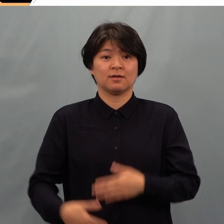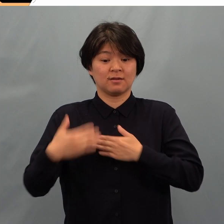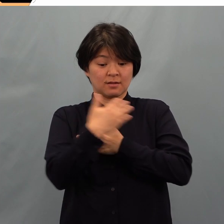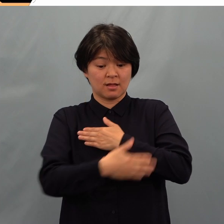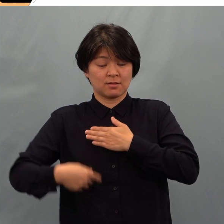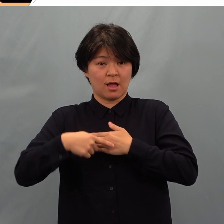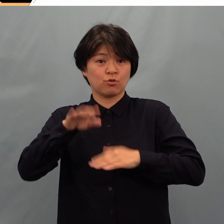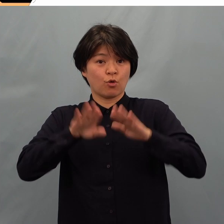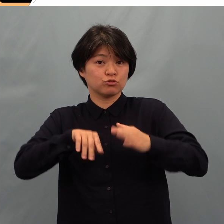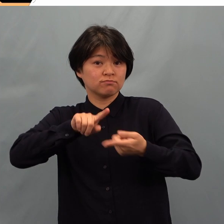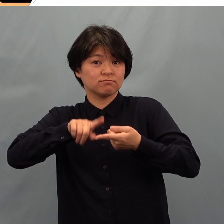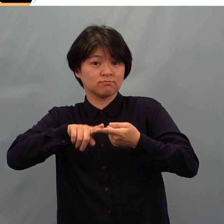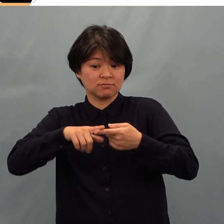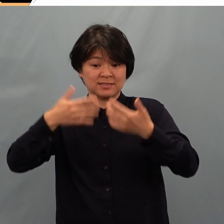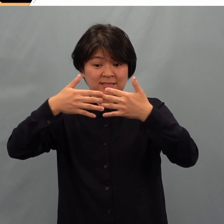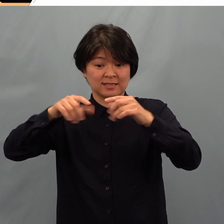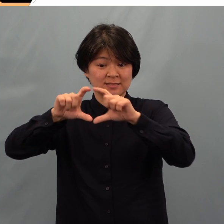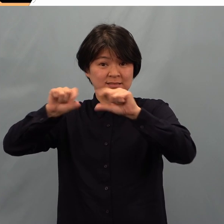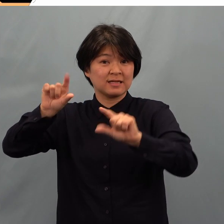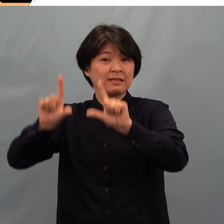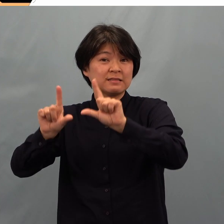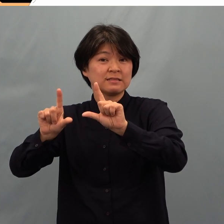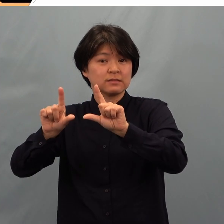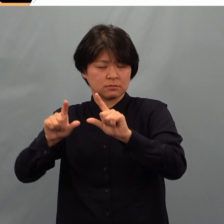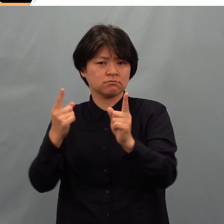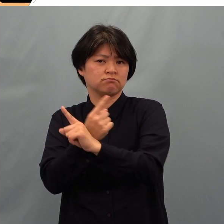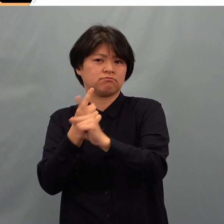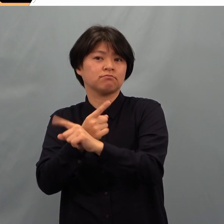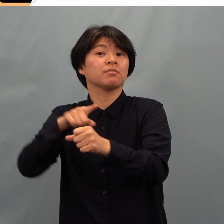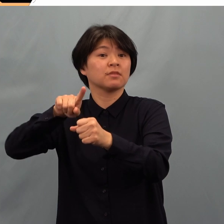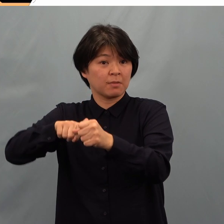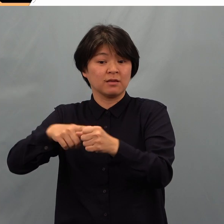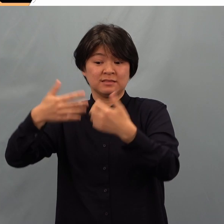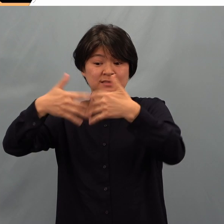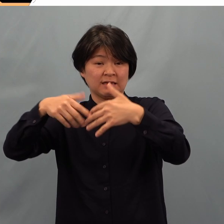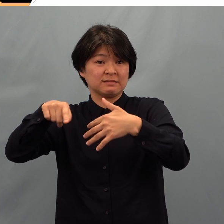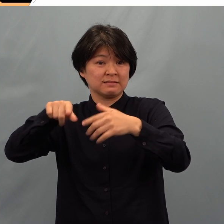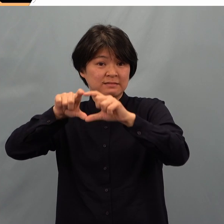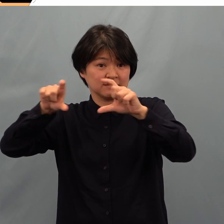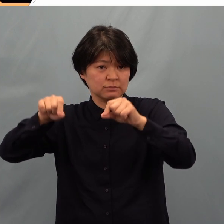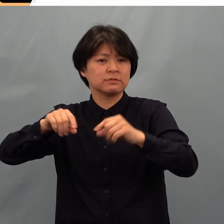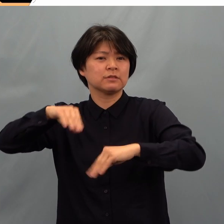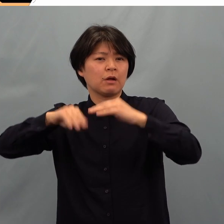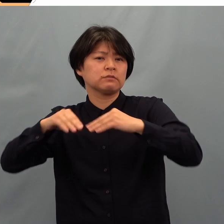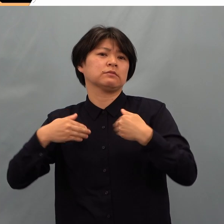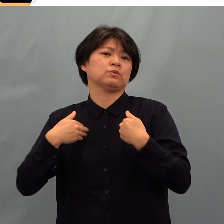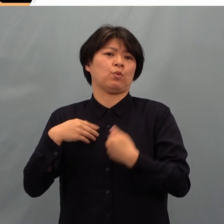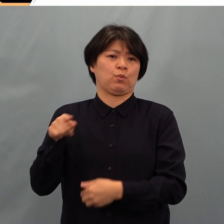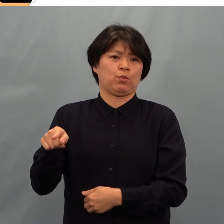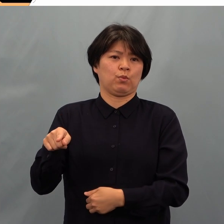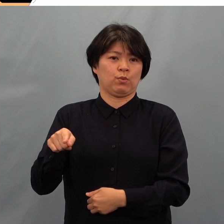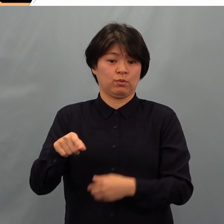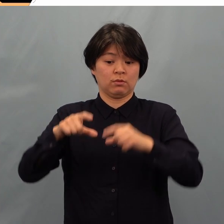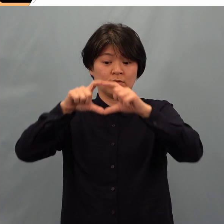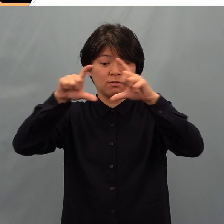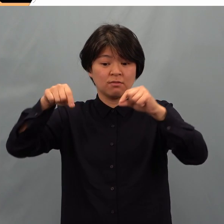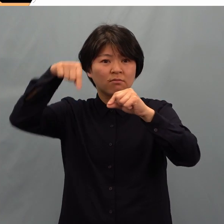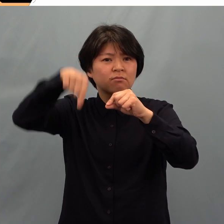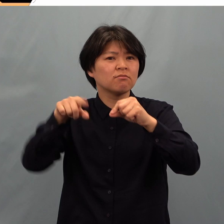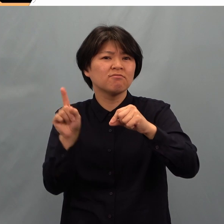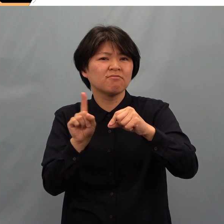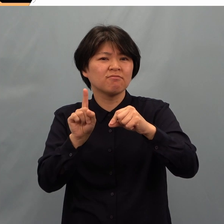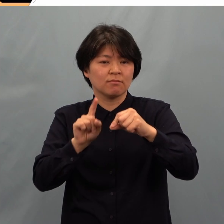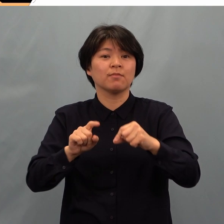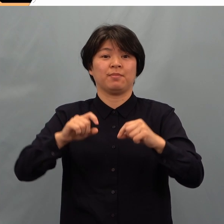ます身体の表面形状に対応して差自体が変形できるようにするためセサは柔らかい材料